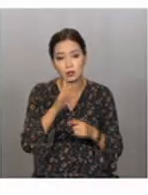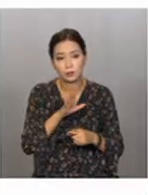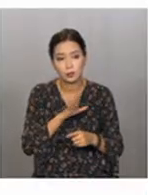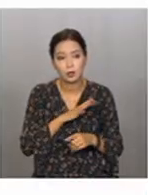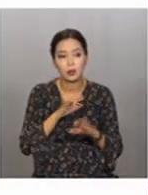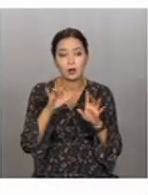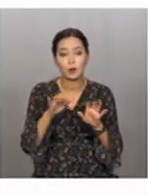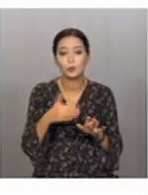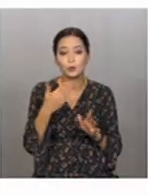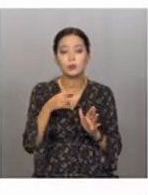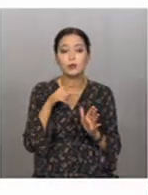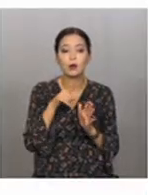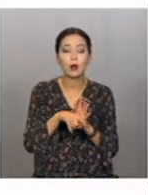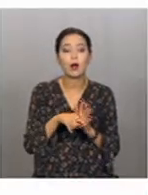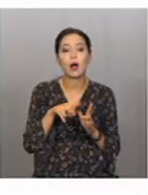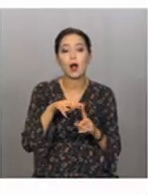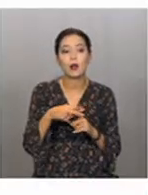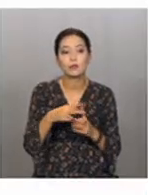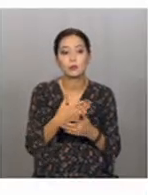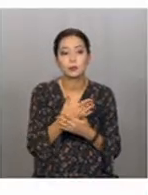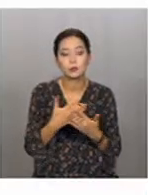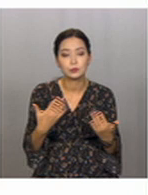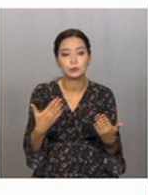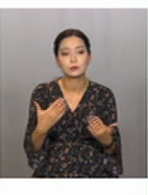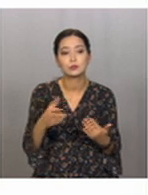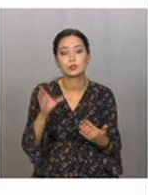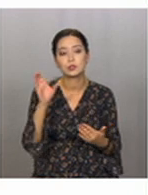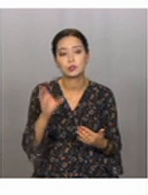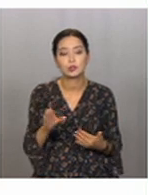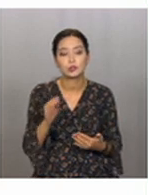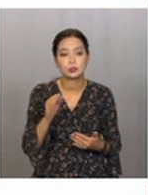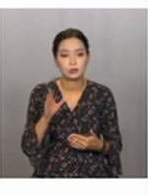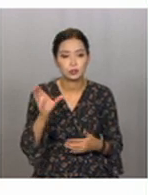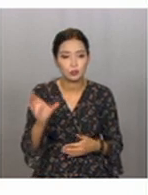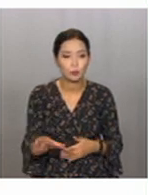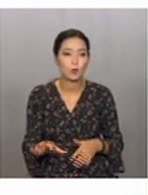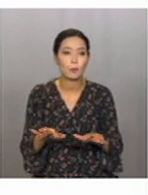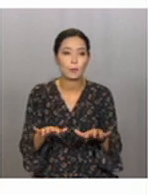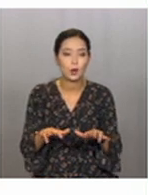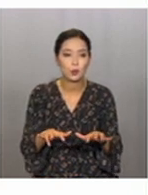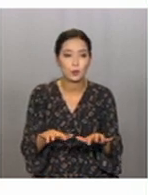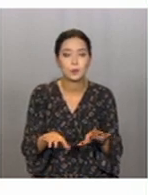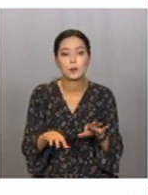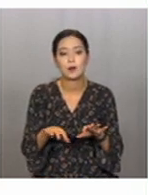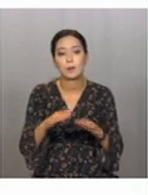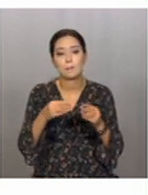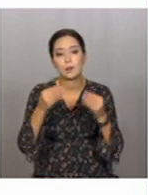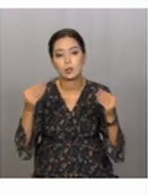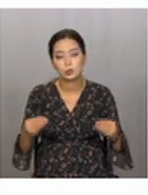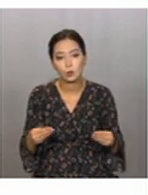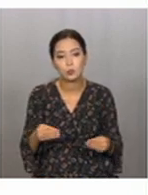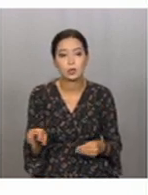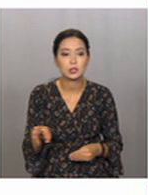Компьютердің конфигурациясы жүйелік блоктан, монитордан, пернетақтадан,